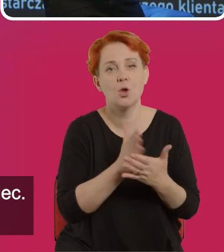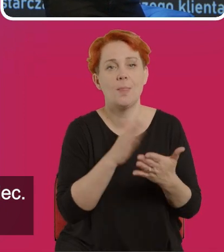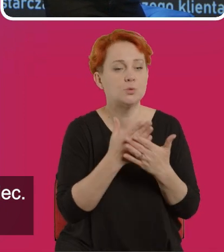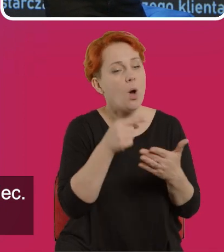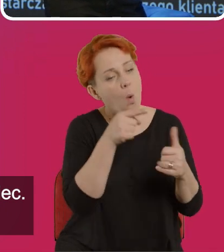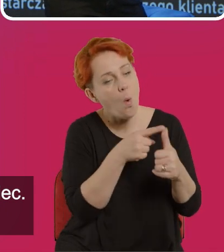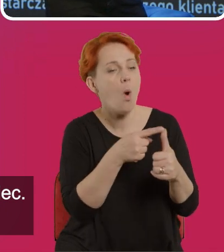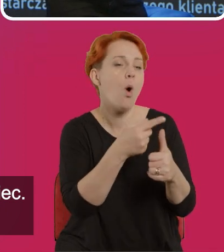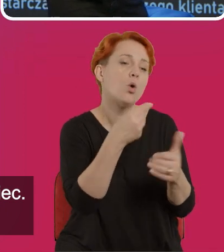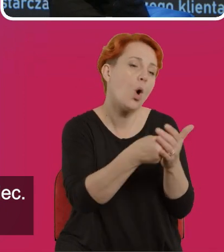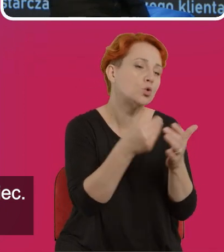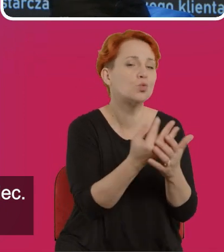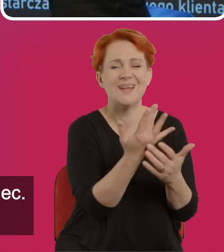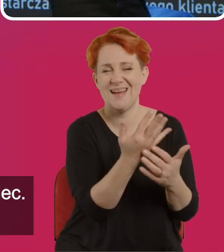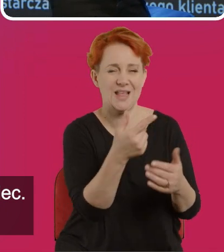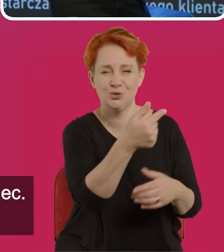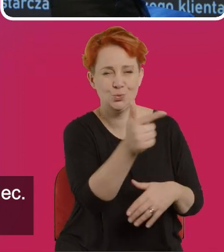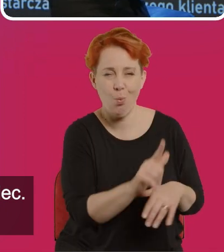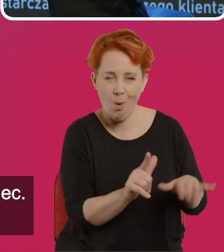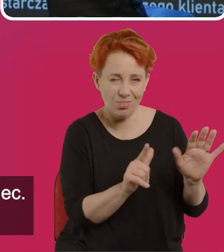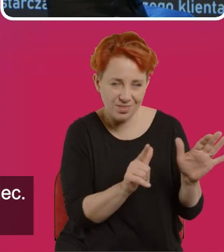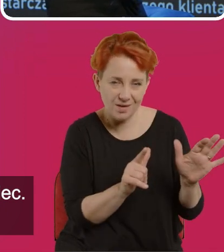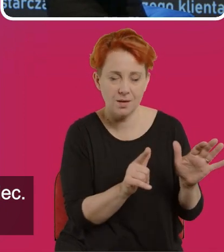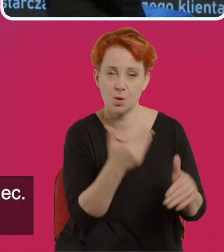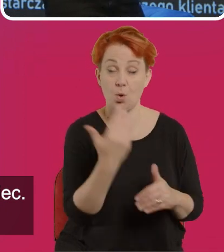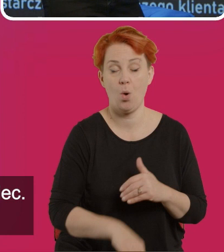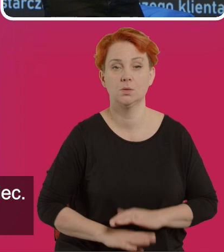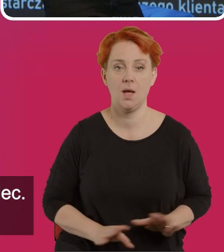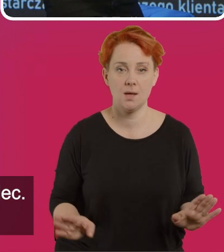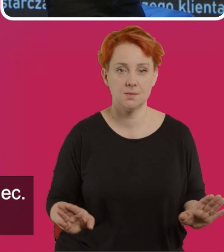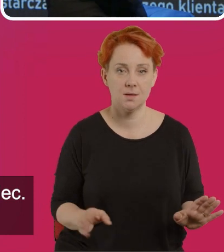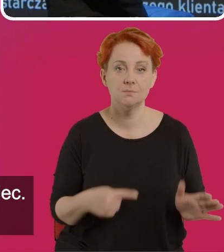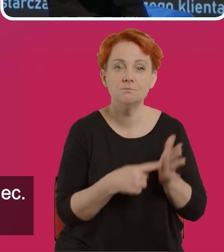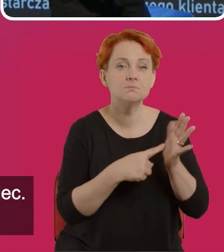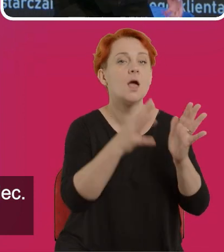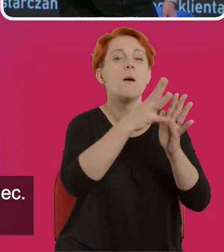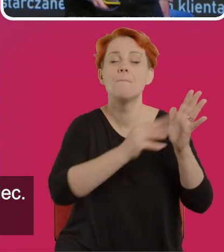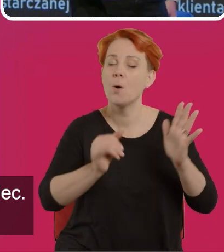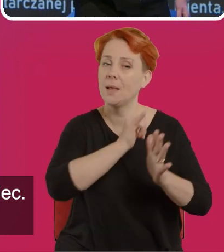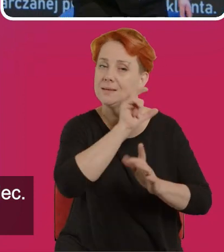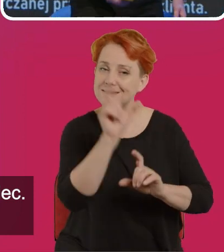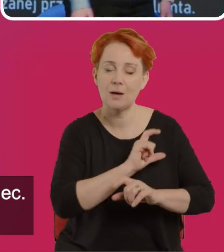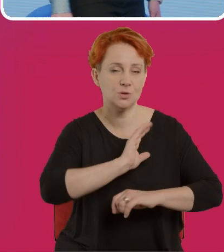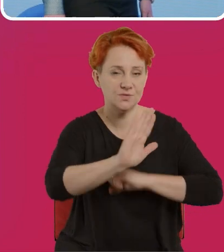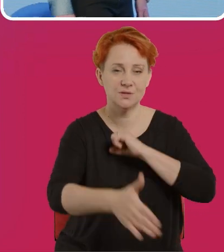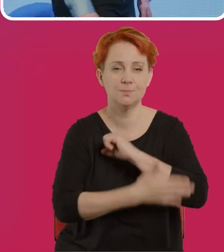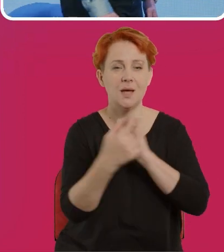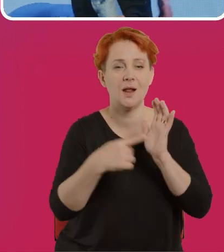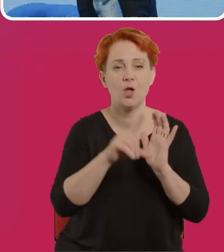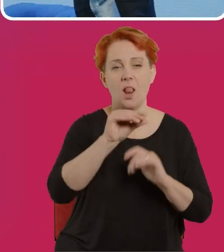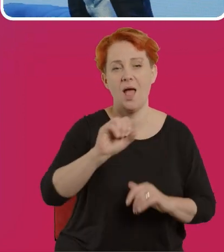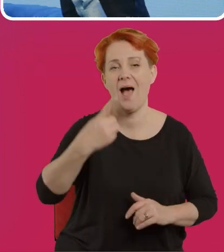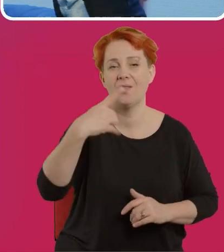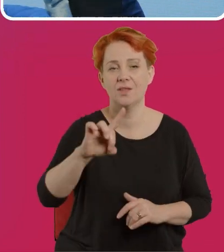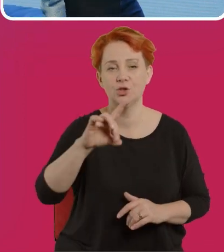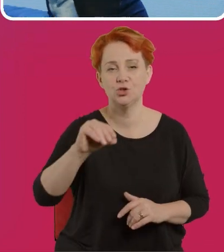nie wiem, x złotych i koniec. Te modele wspierają lead generation. I teraz